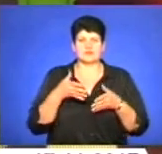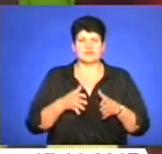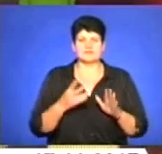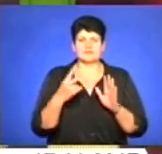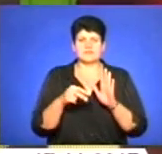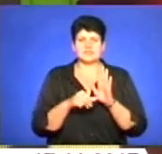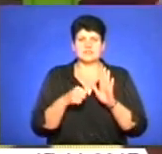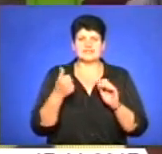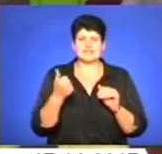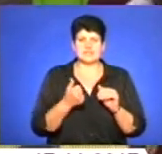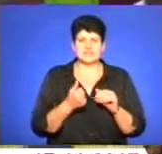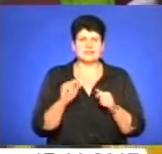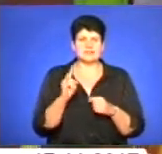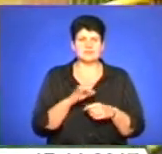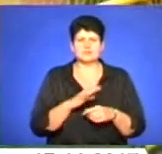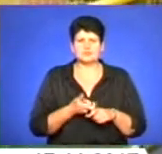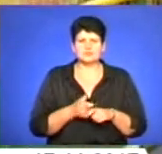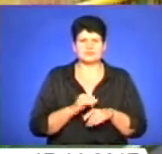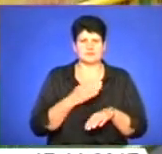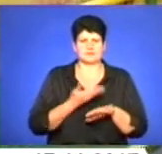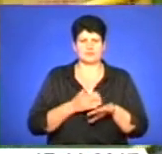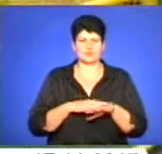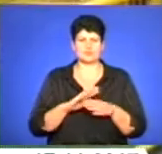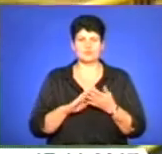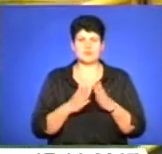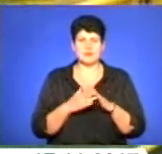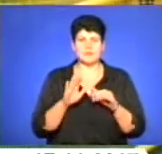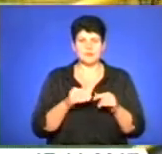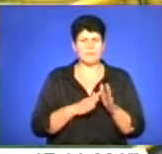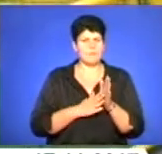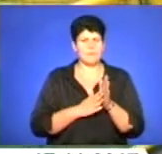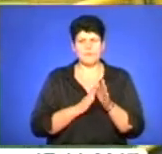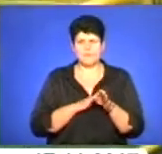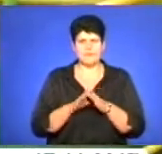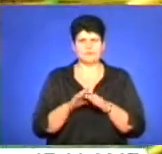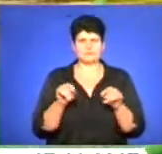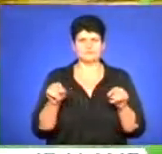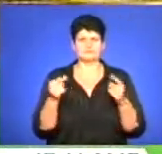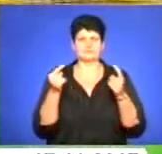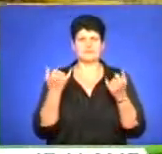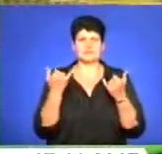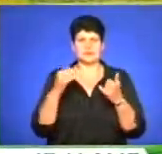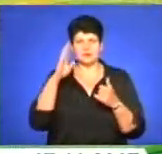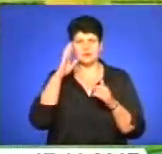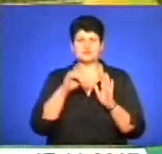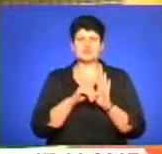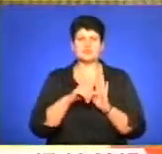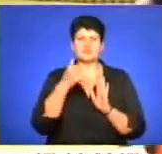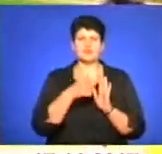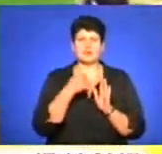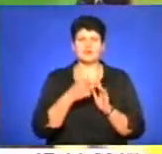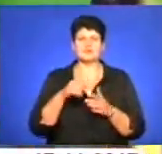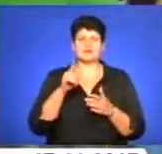тижні. Дитина була в дуже важкому стані, пригадує жінка. Однак згодом повністю одужала. Зараз хлопчику 6 років. Юлія переконана,